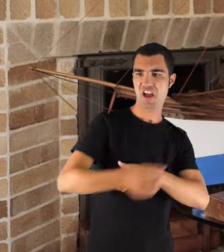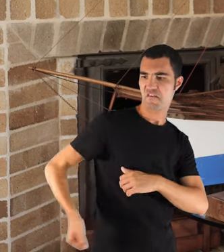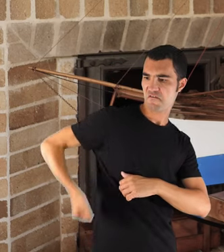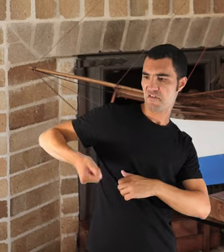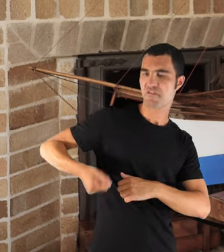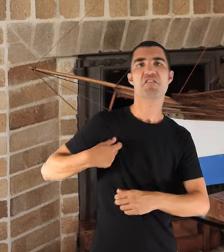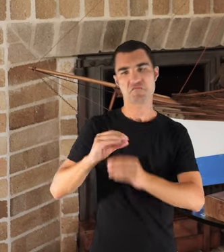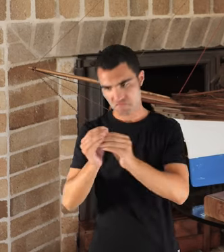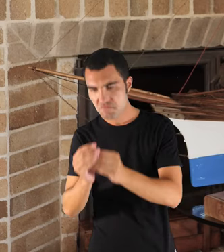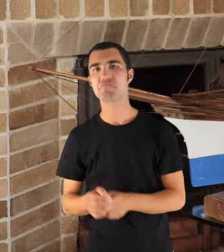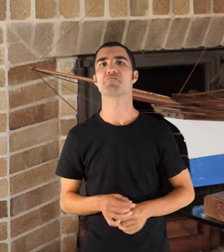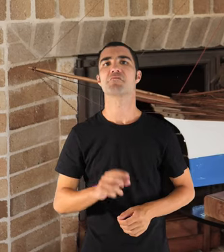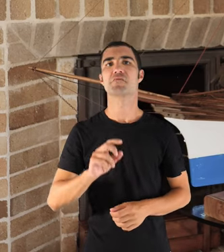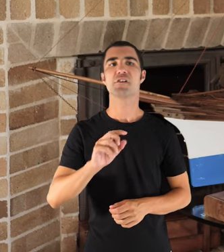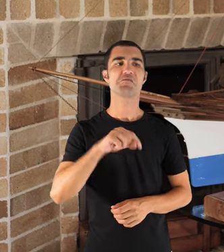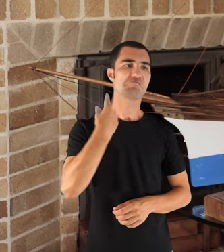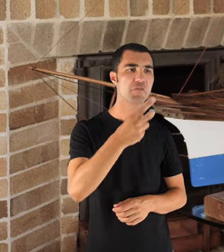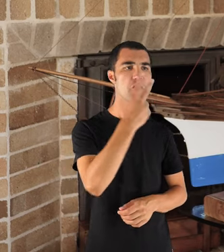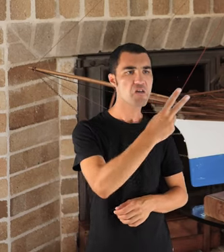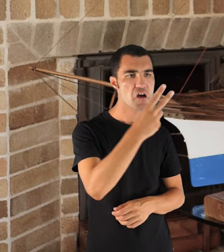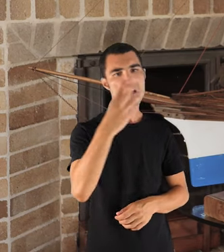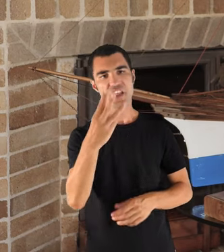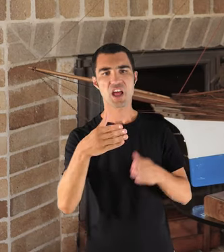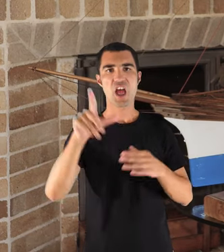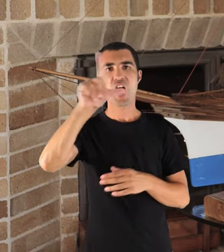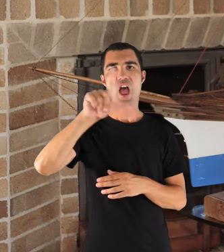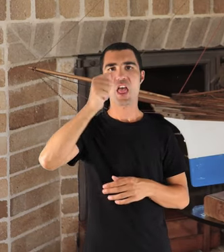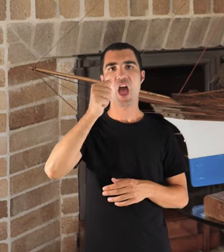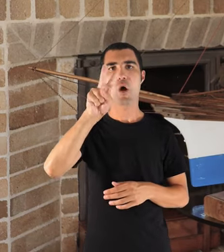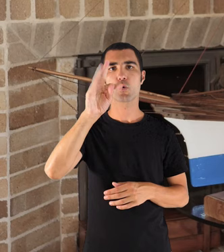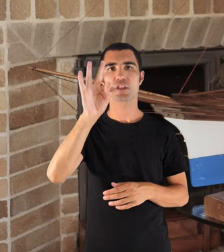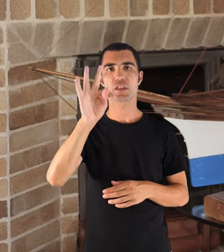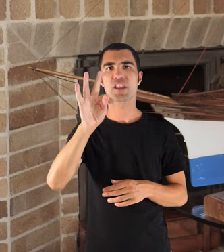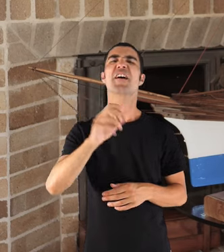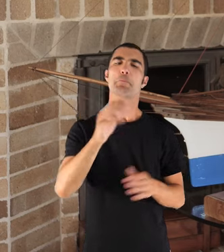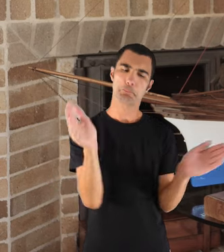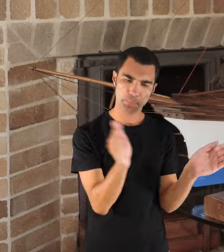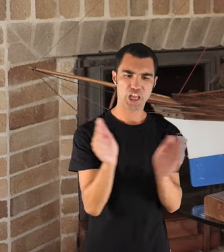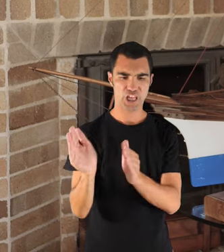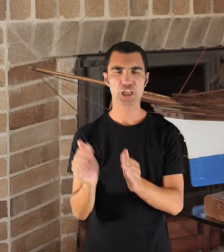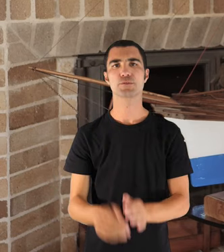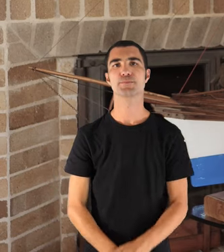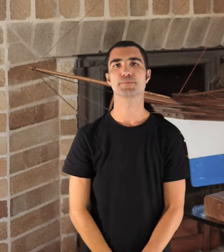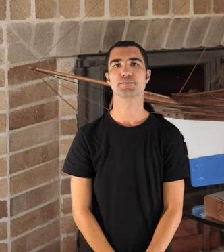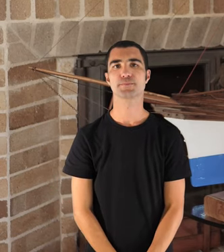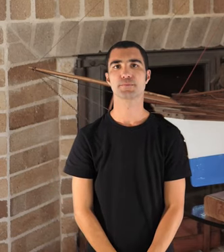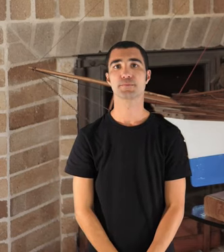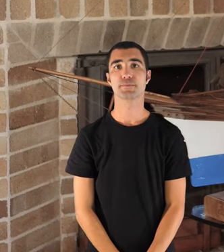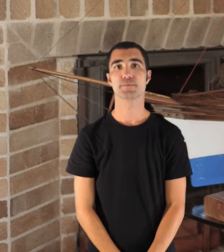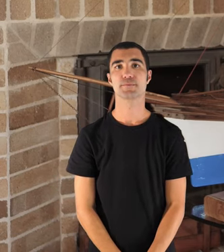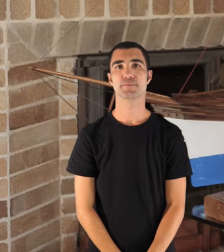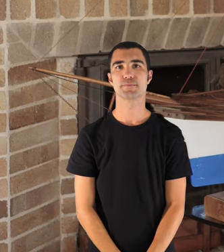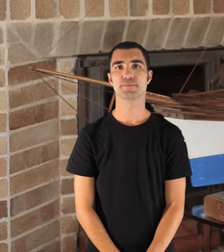i altres, i dos o tres lleus més petits. Això va ser, diguéssim, la decisió de